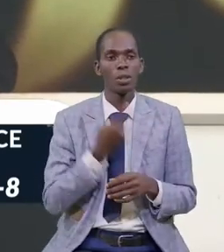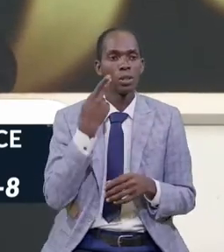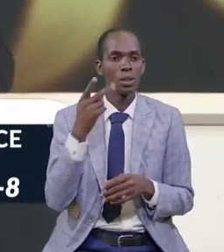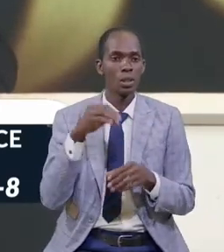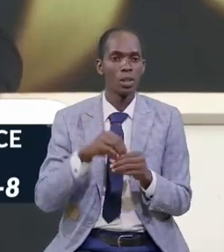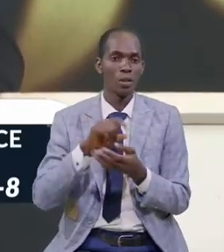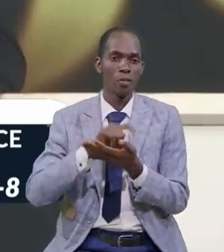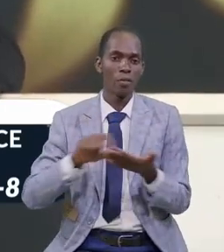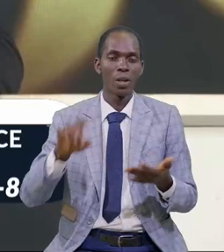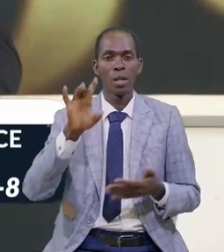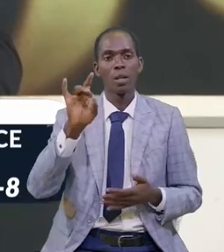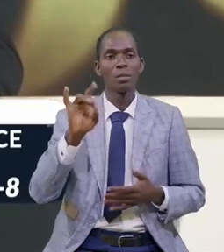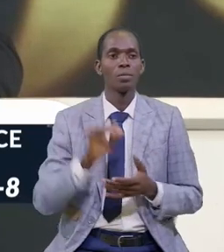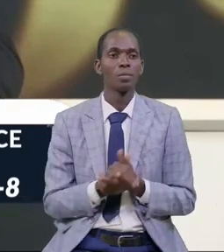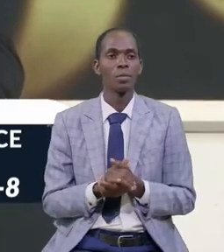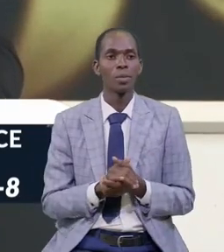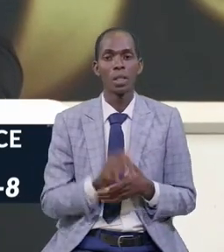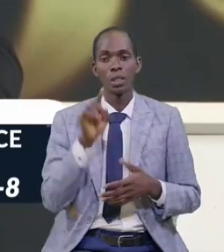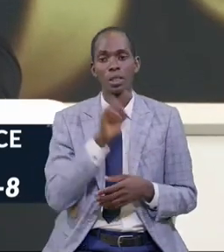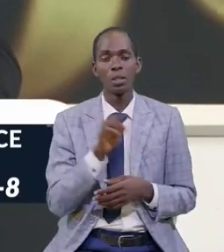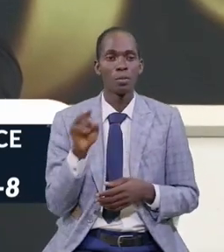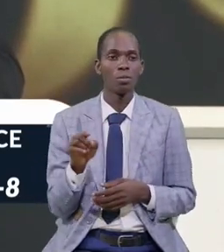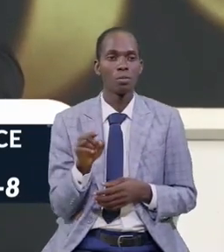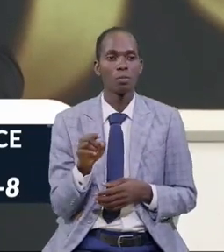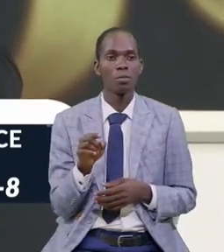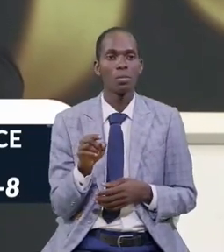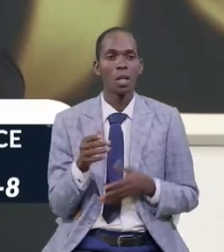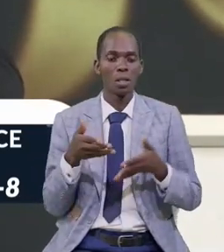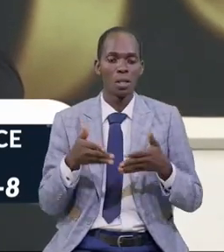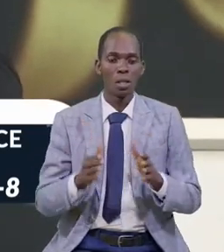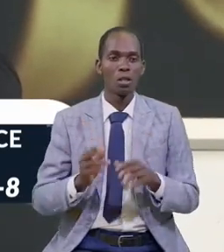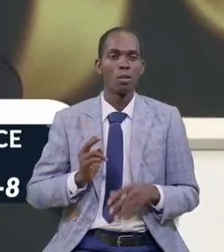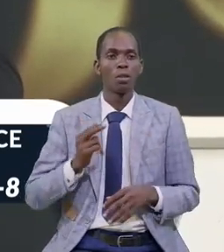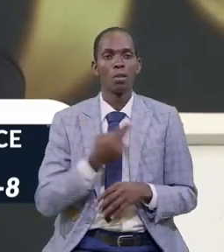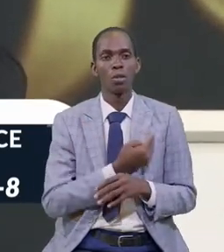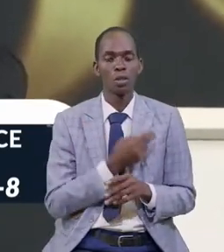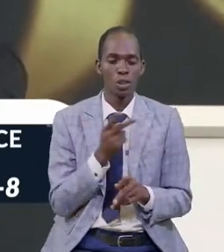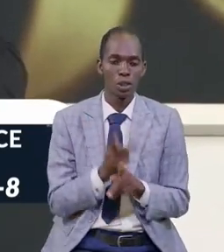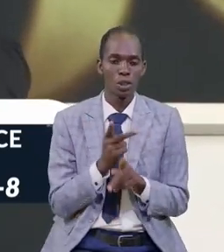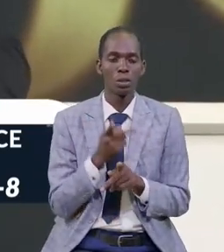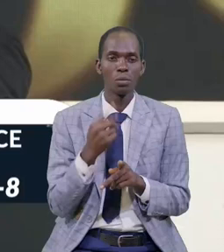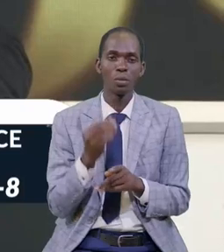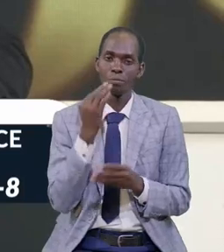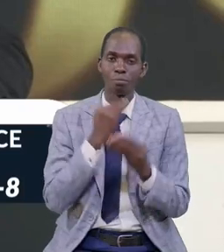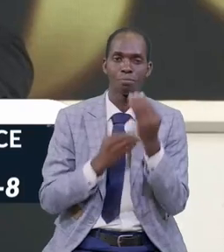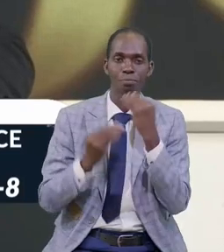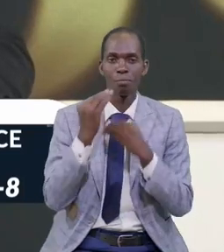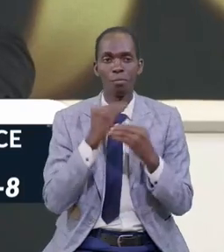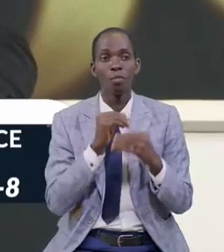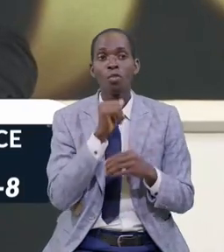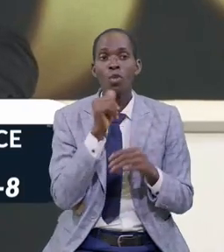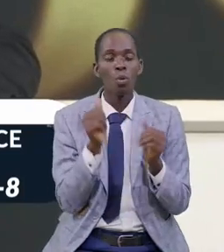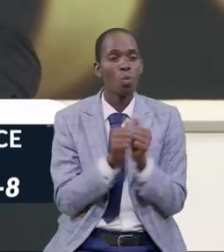8 dit célébrons donc la fête non